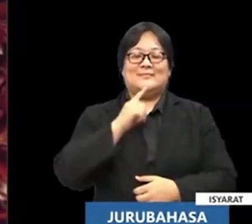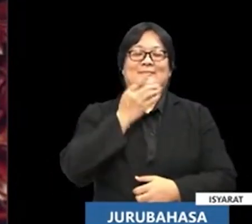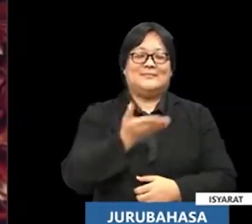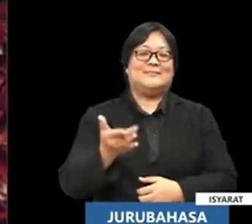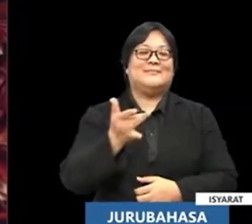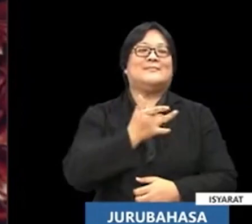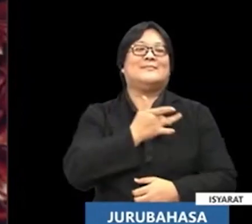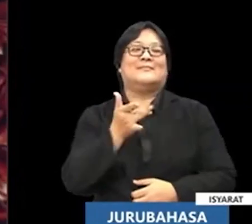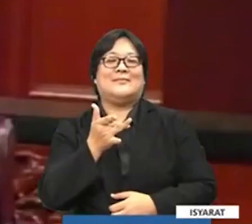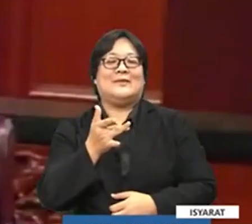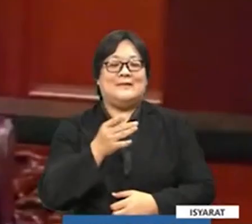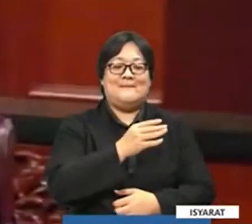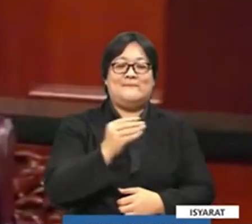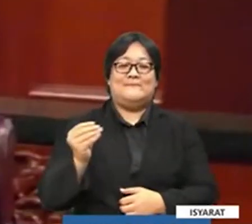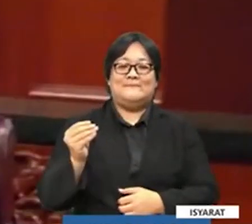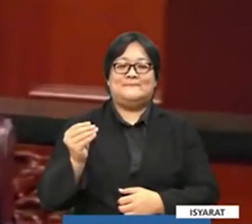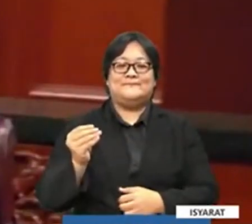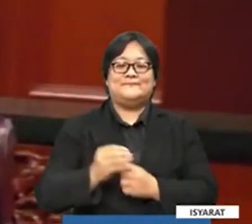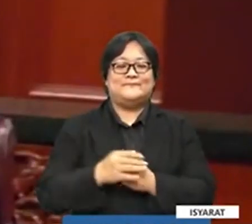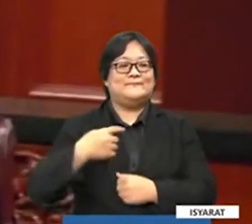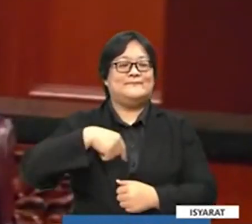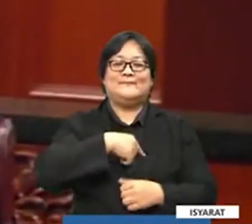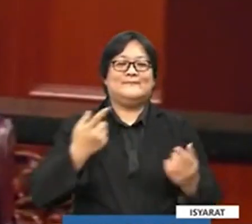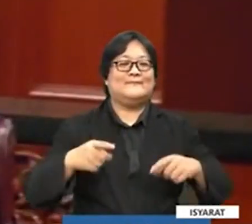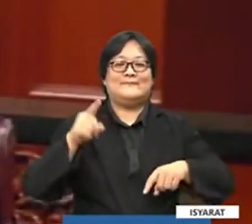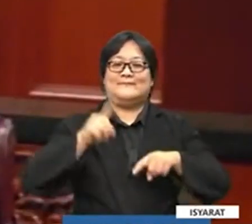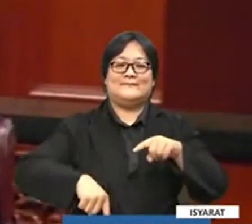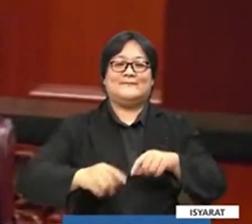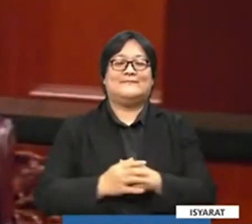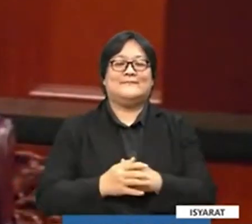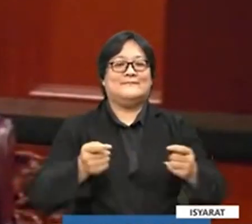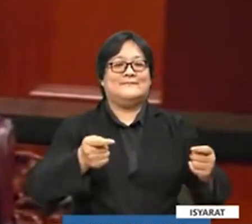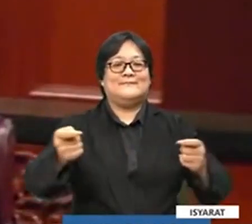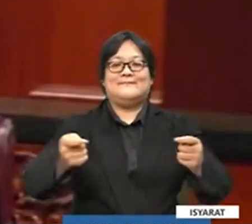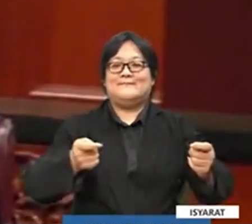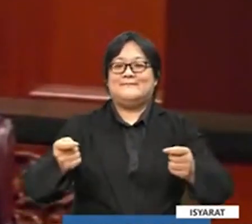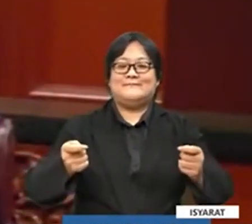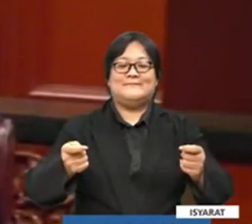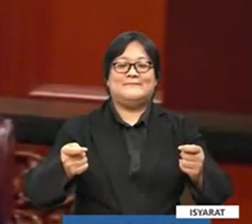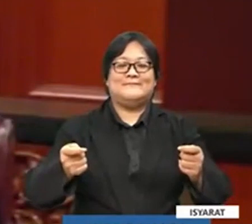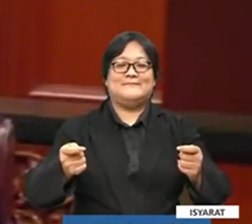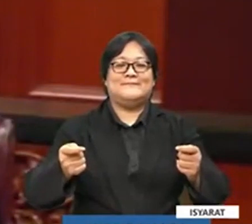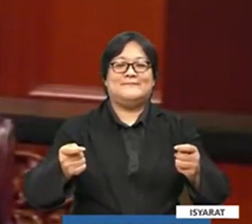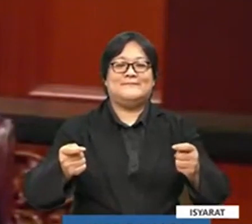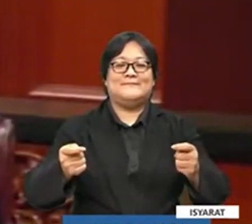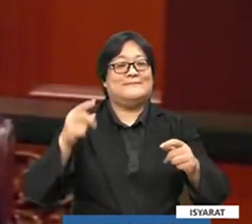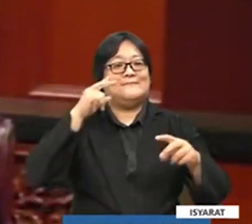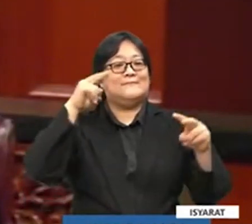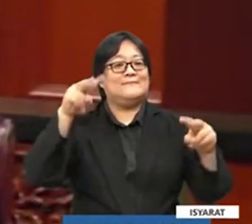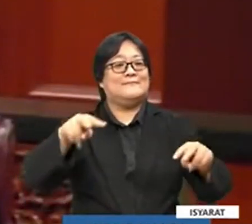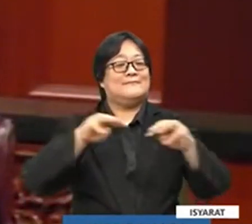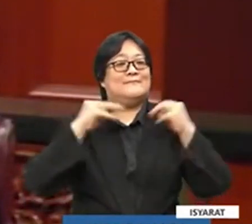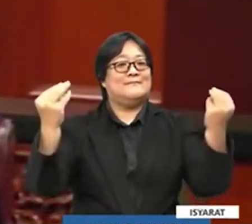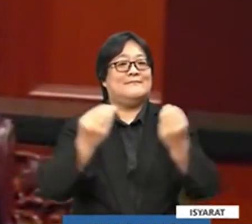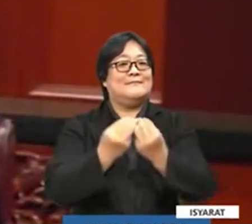tinggal bekal yang sensitif Danau kita tidak boleh mengawal m pandangan masyarakat